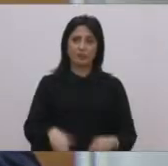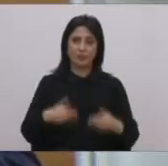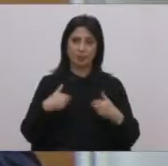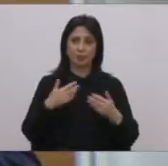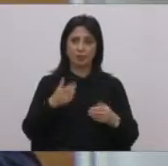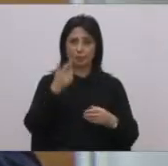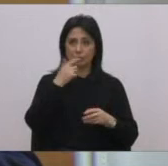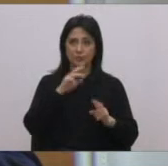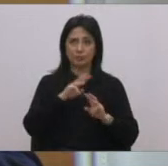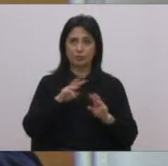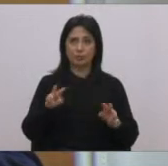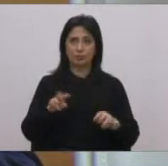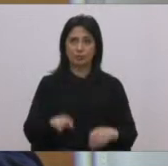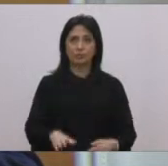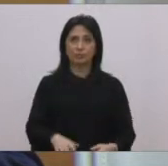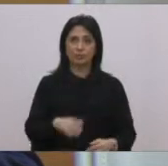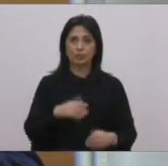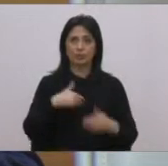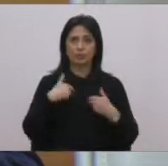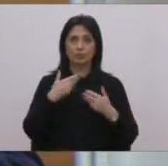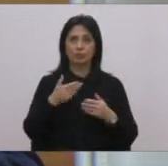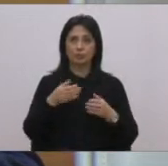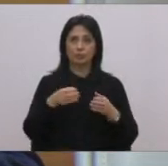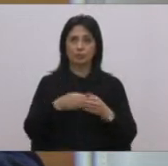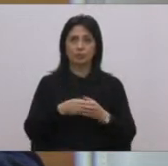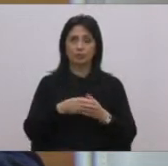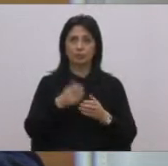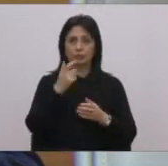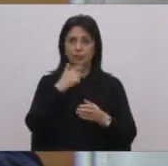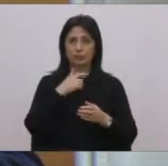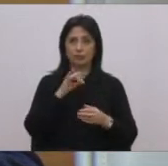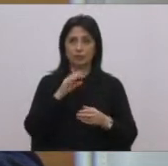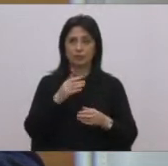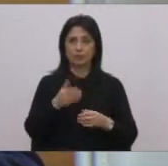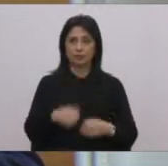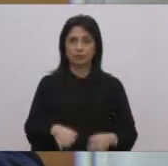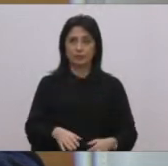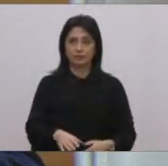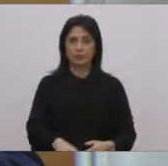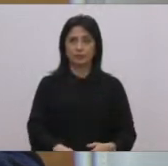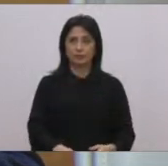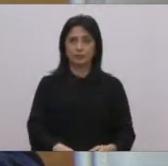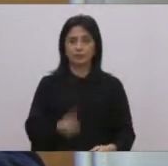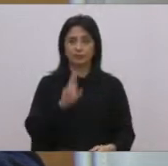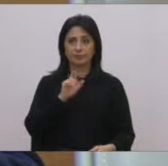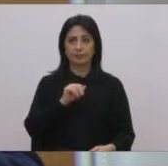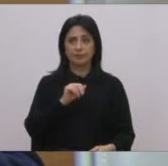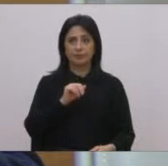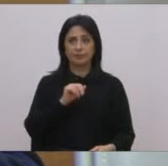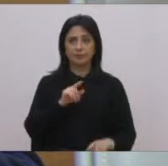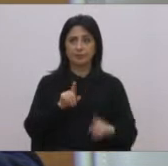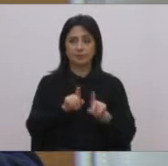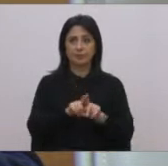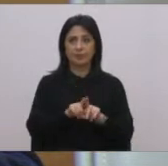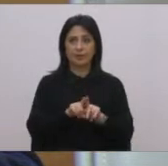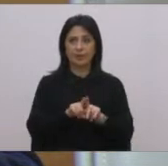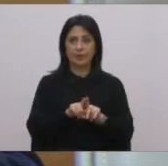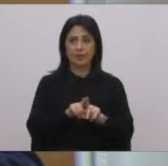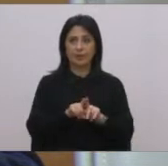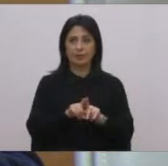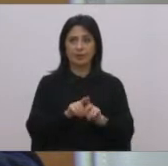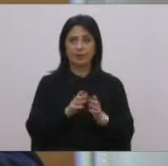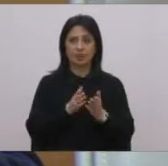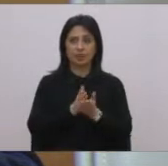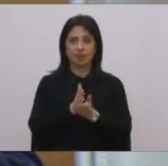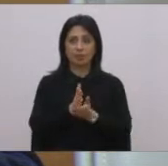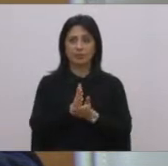Მოგესალმებით ბატონო მინისტრო, მივესალმები თქვენ გუნდს ბატონო ილია და აი ასეთი